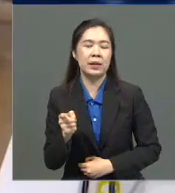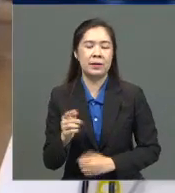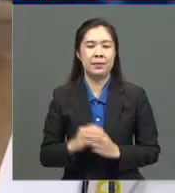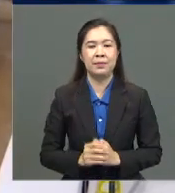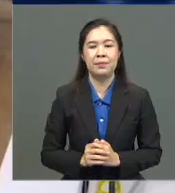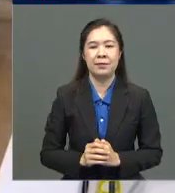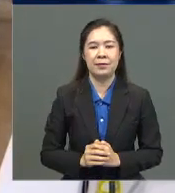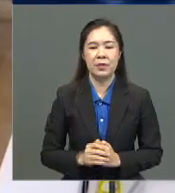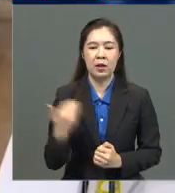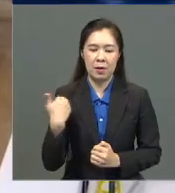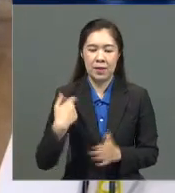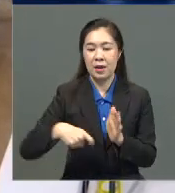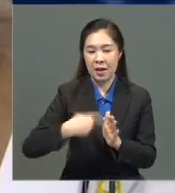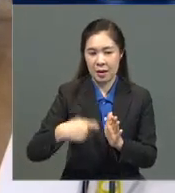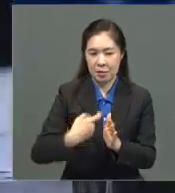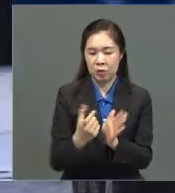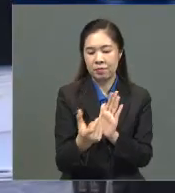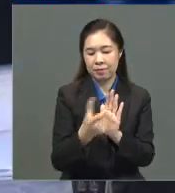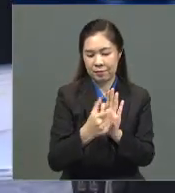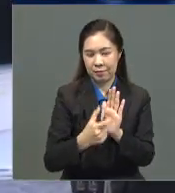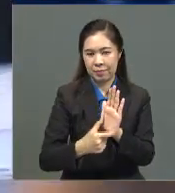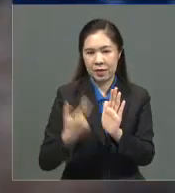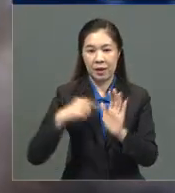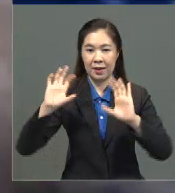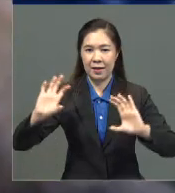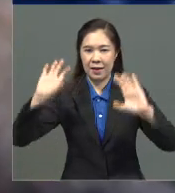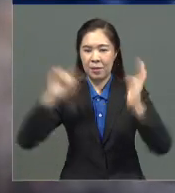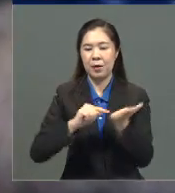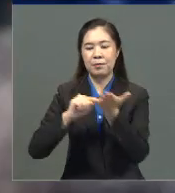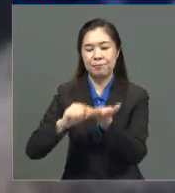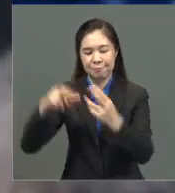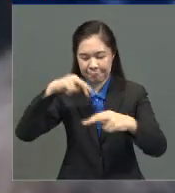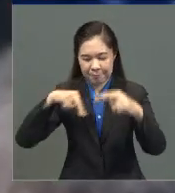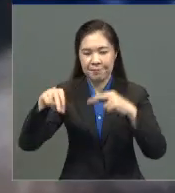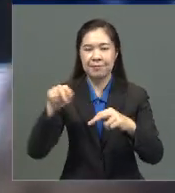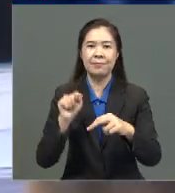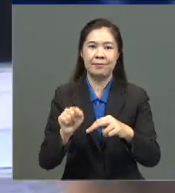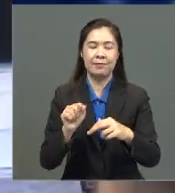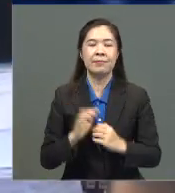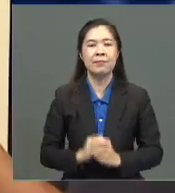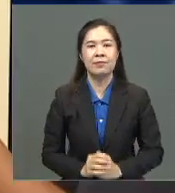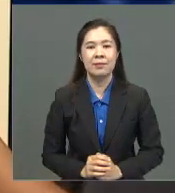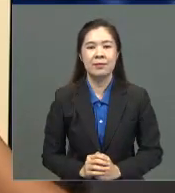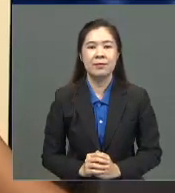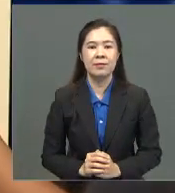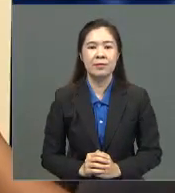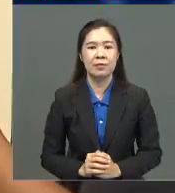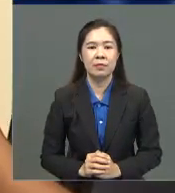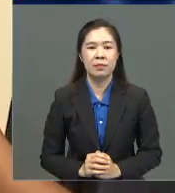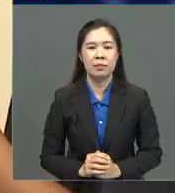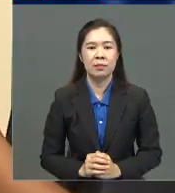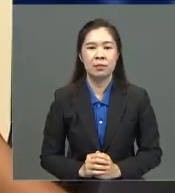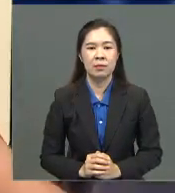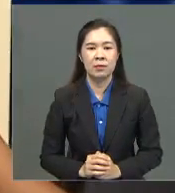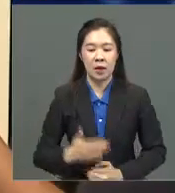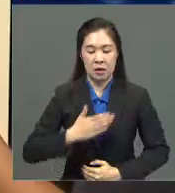เดิมซึ่งจะใส่หลักการและเหตุผลในรายงานเพื่อให้รัฐบาลนำไปประกอบการพิจารณาเราเราเราไม่